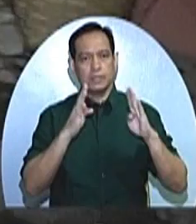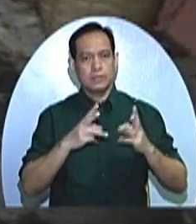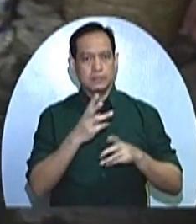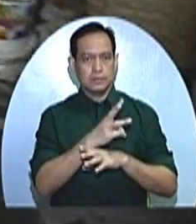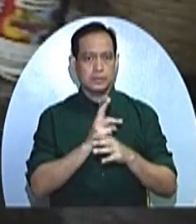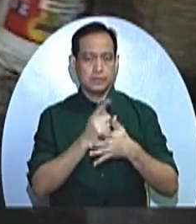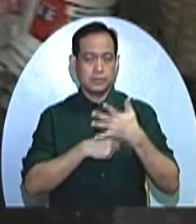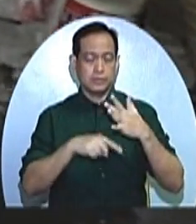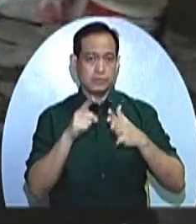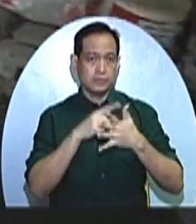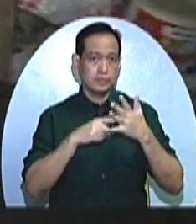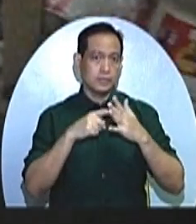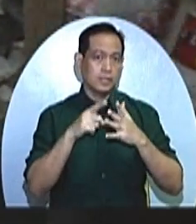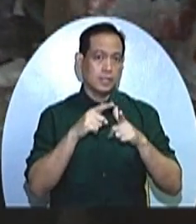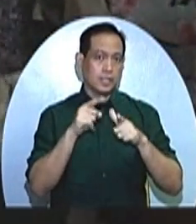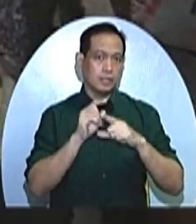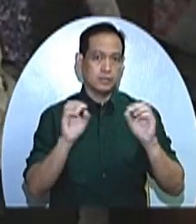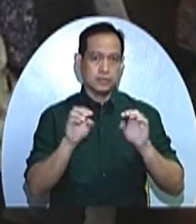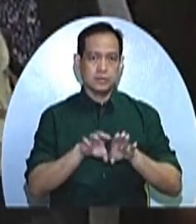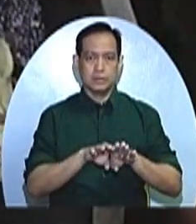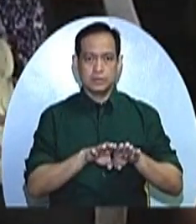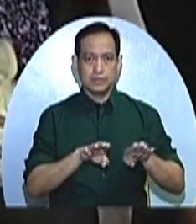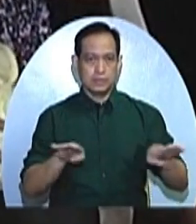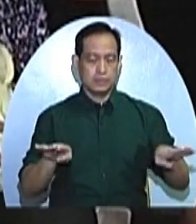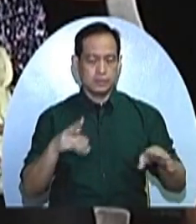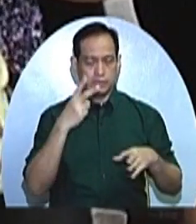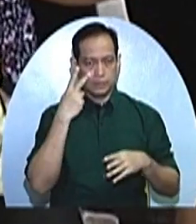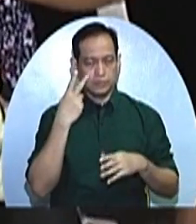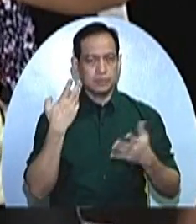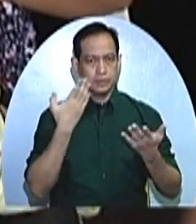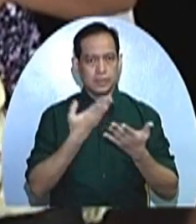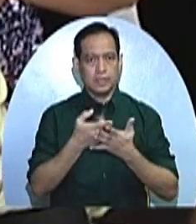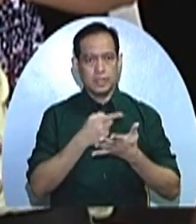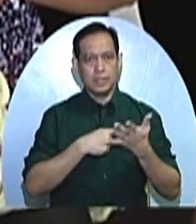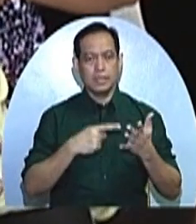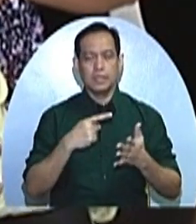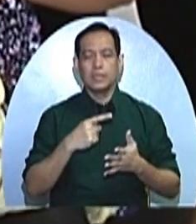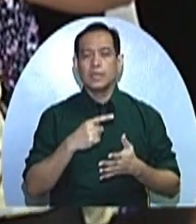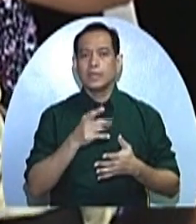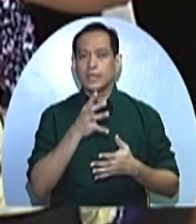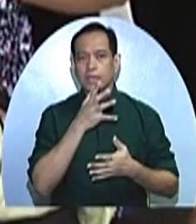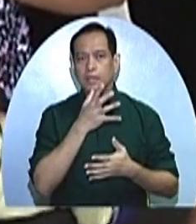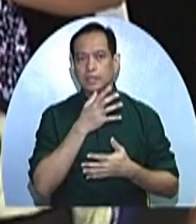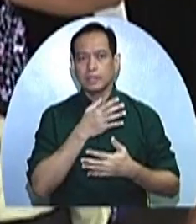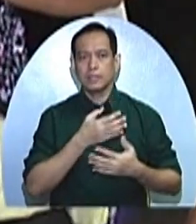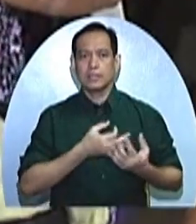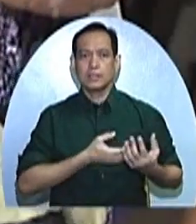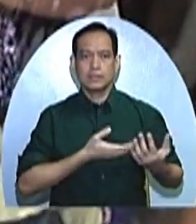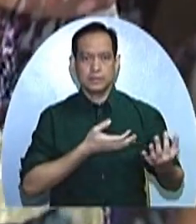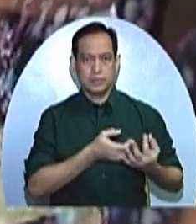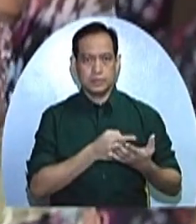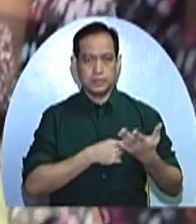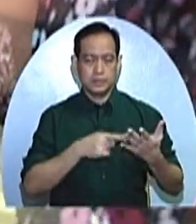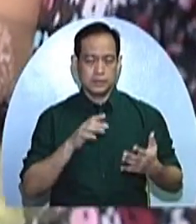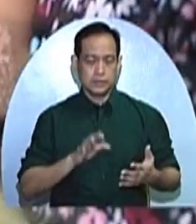wala naman itong sahig. Dito namin naabutan ng Papa Dede sa kanyang anak ang ina si Jennifer